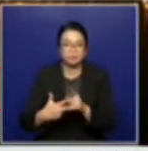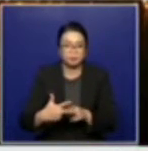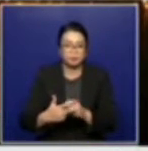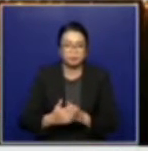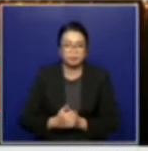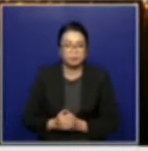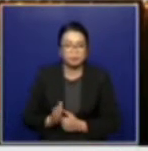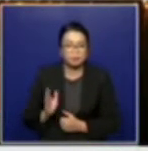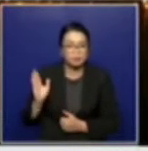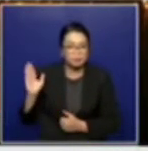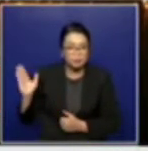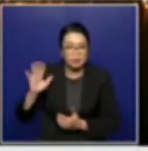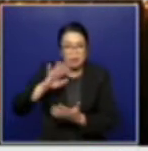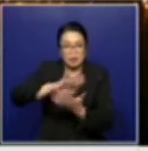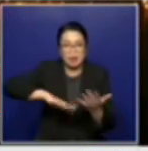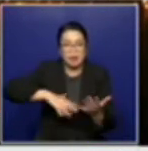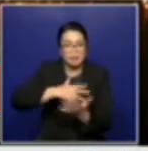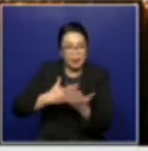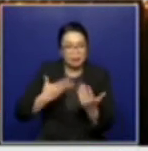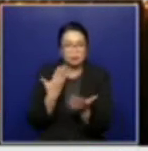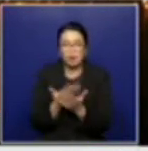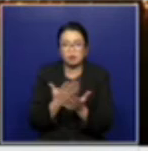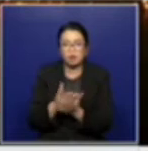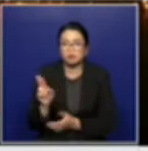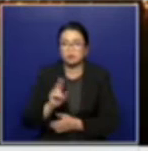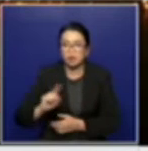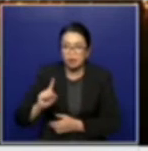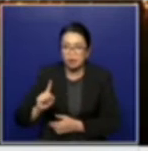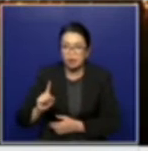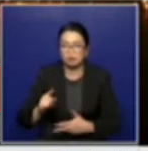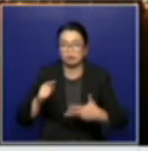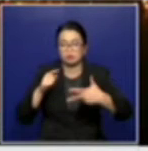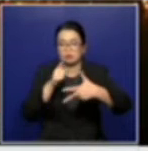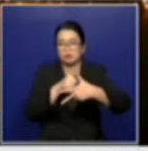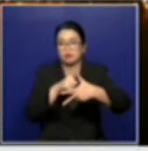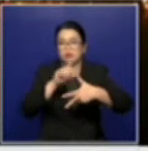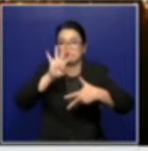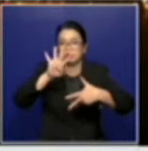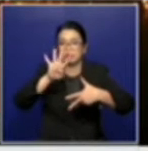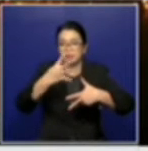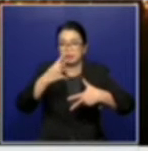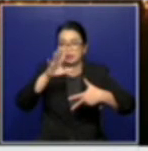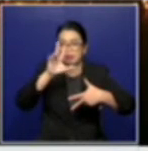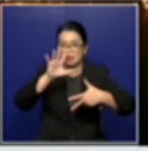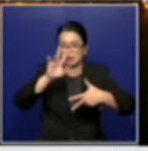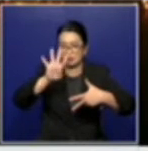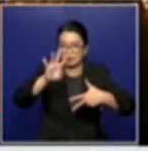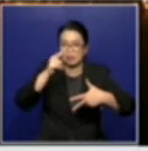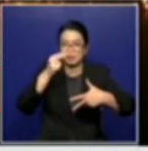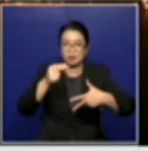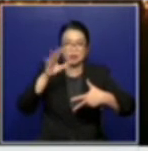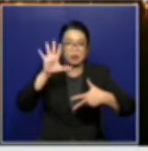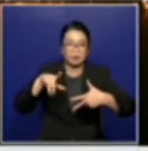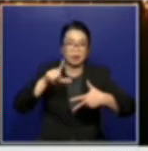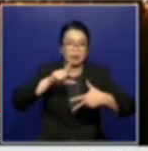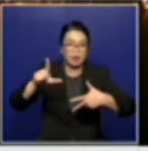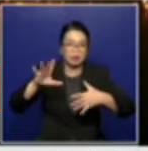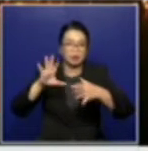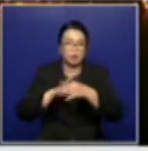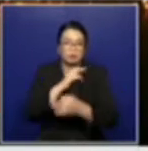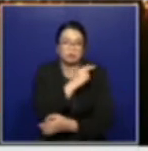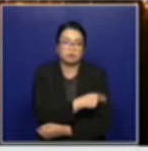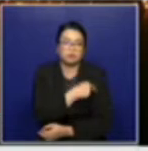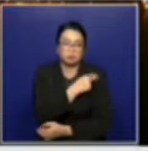จะเห็นได้ว่ามีแผนงานดังกล่าวนี้ก็คือแผนงานที่1จำนวน 45,000 ล้านนั้นเกี่ยวข้องกับในเรื่องของทางการแ